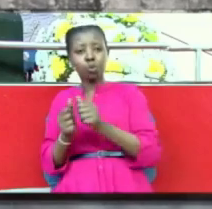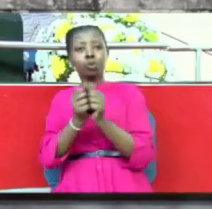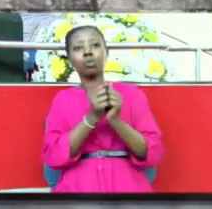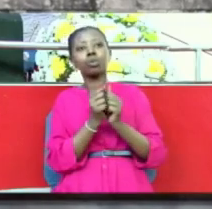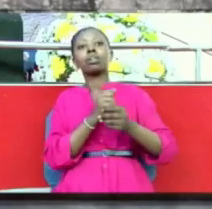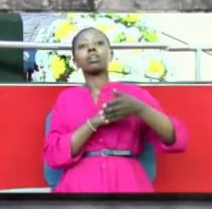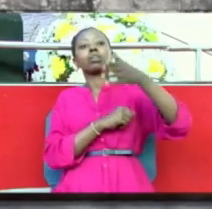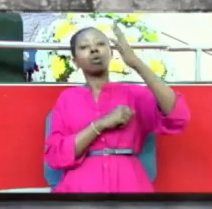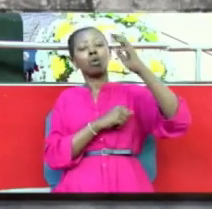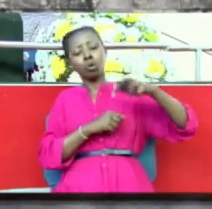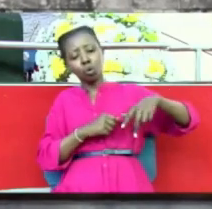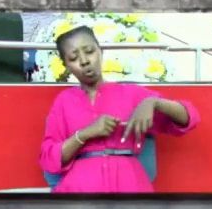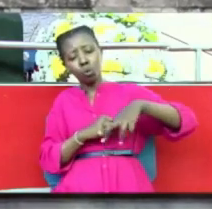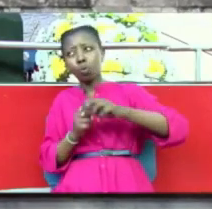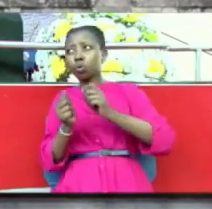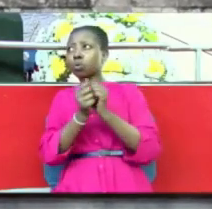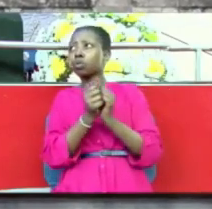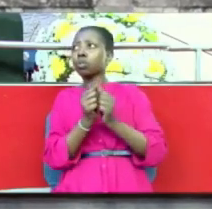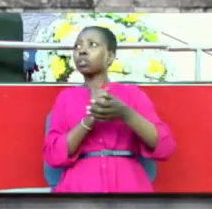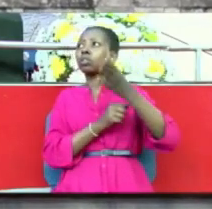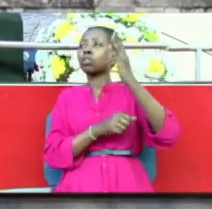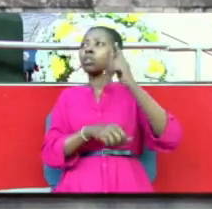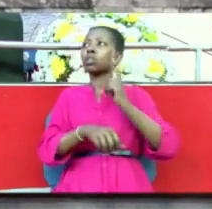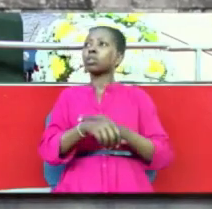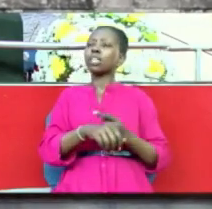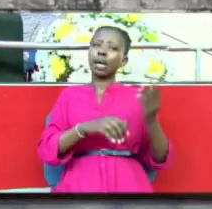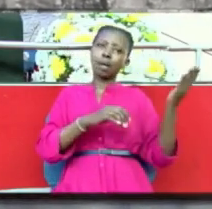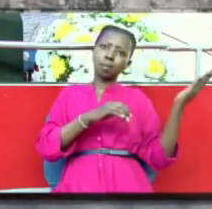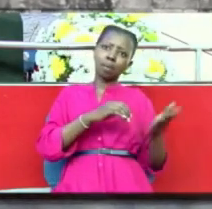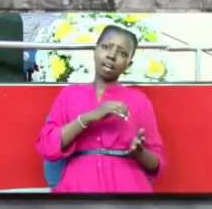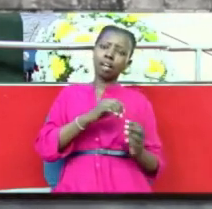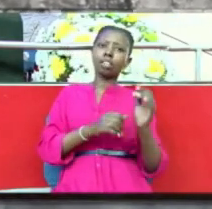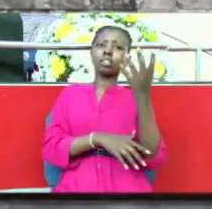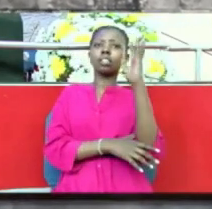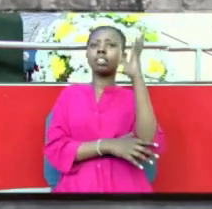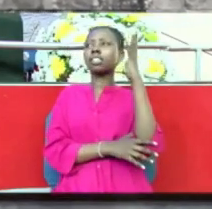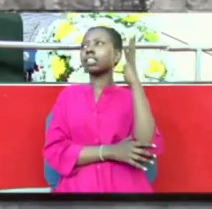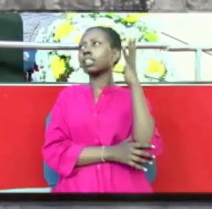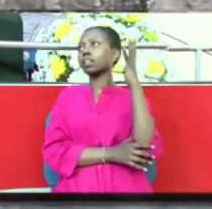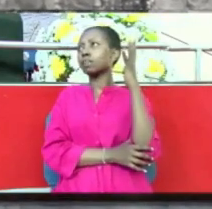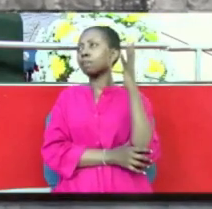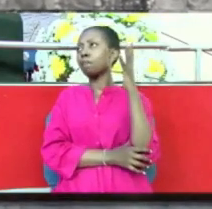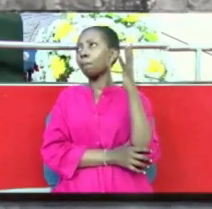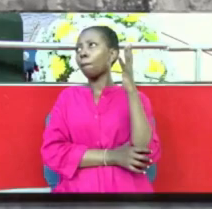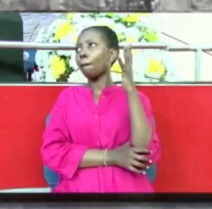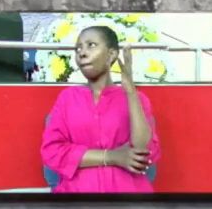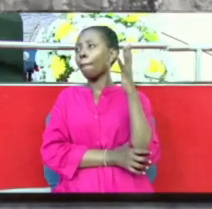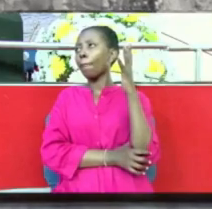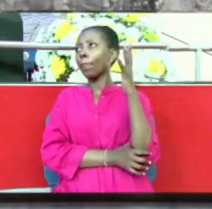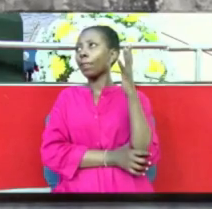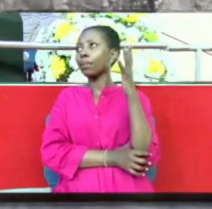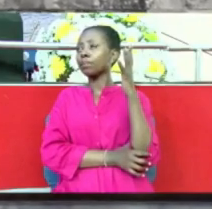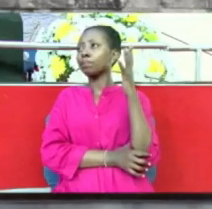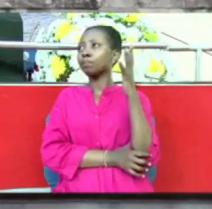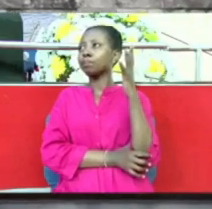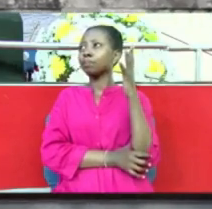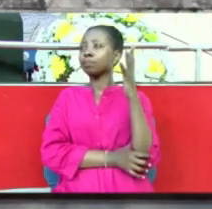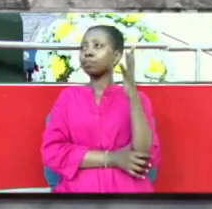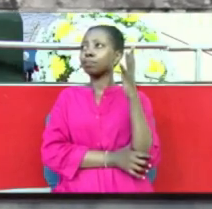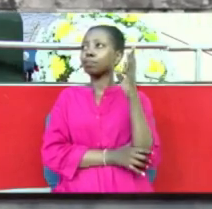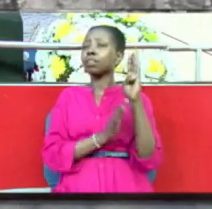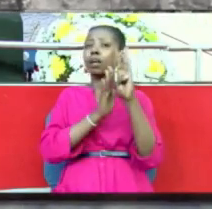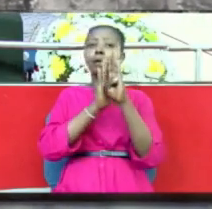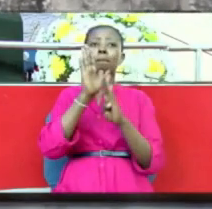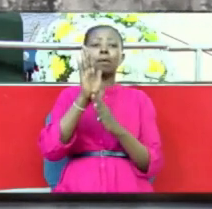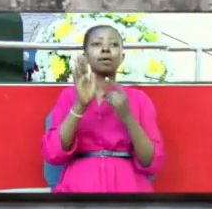Walitembea na yeye. Walipokata mti, shoka moja, likaanguka kwa ma. Na ni chuma. Maandiko